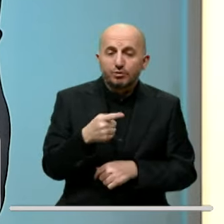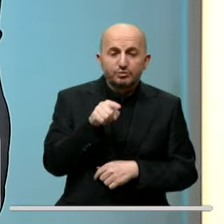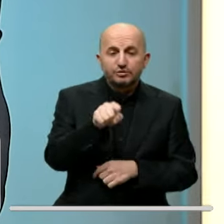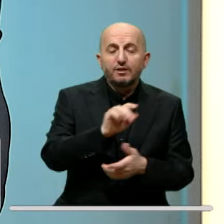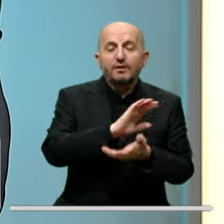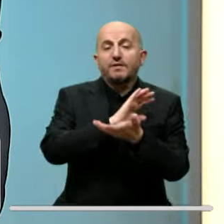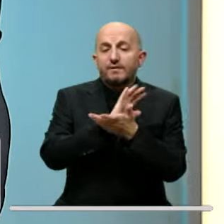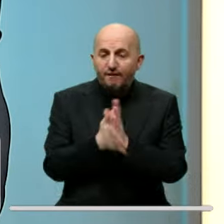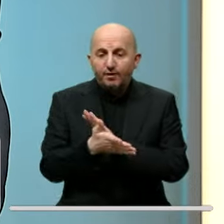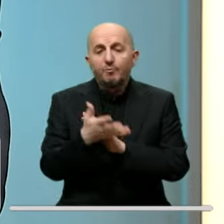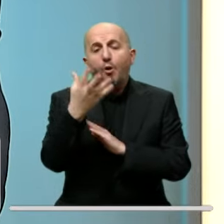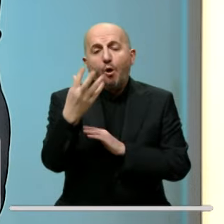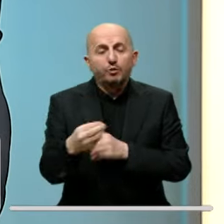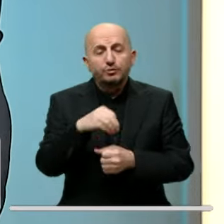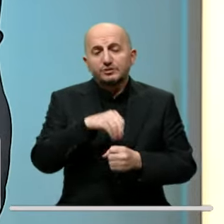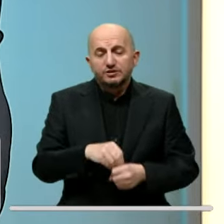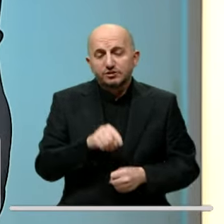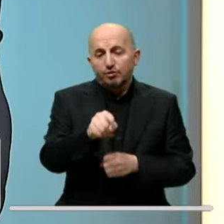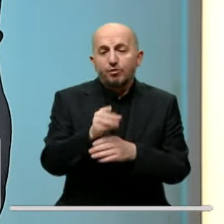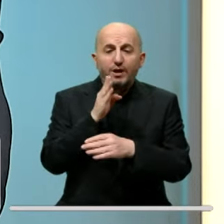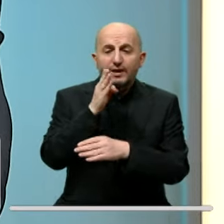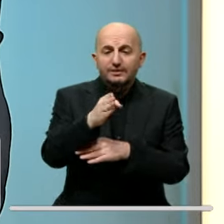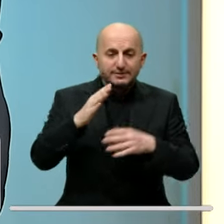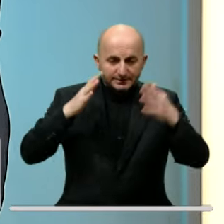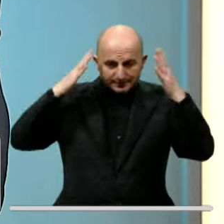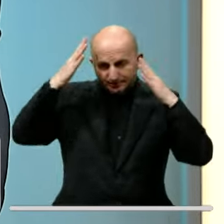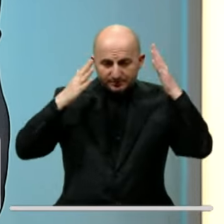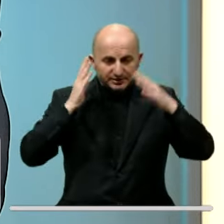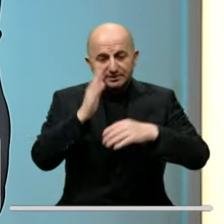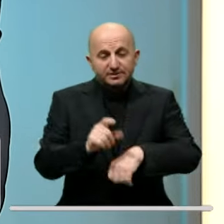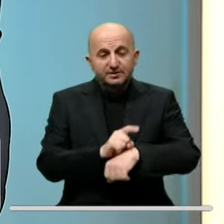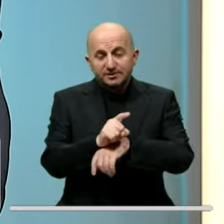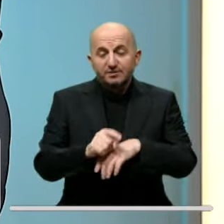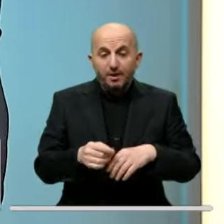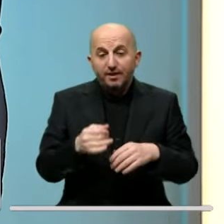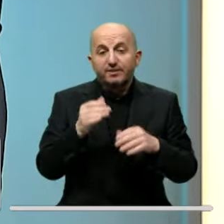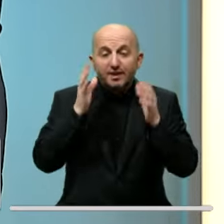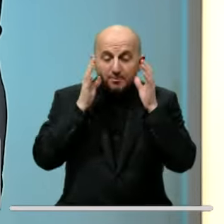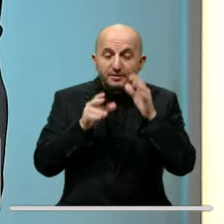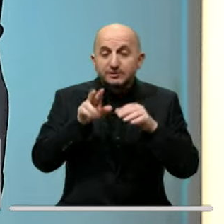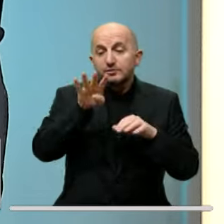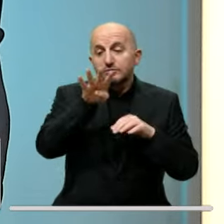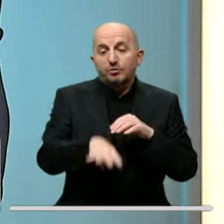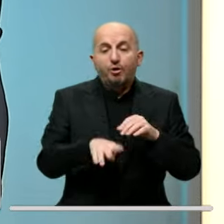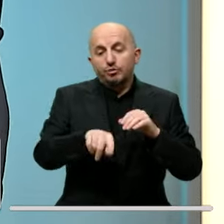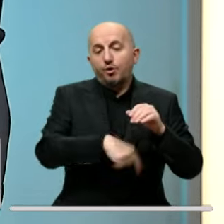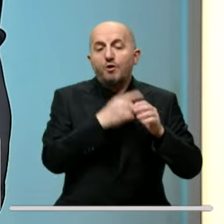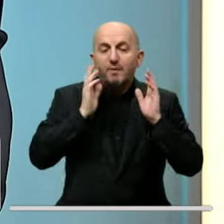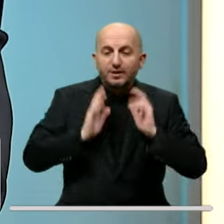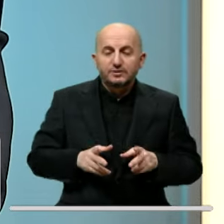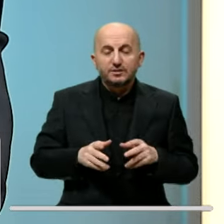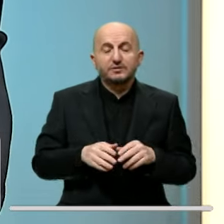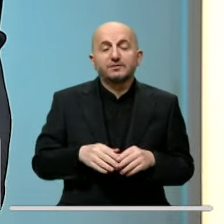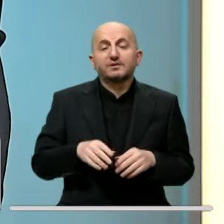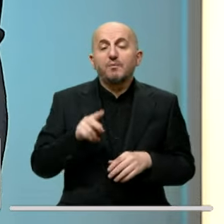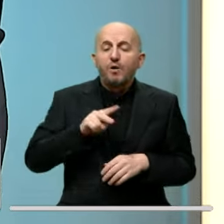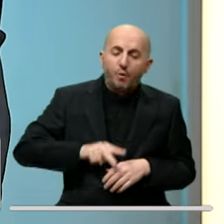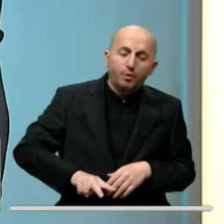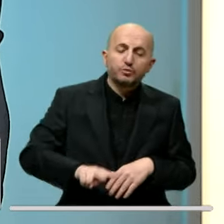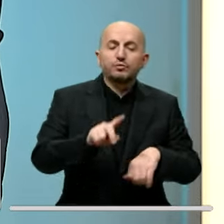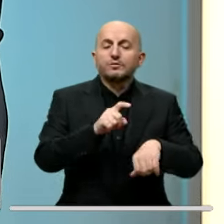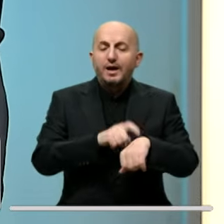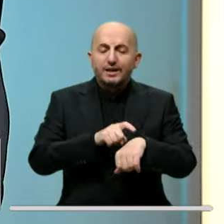devre mülkün olduğu için oraya gittiğin zaman sefer hükümlerine tabi değilsin, namazını normal kılacaksın. Eyvallah. Ama yolculuk